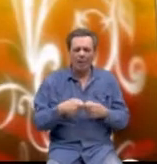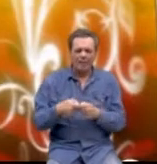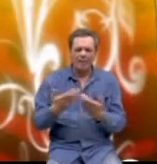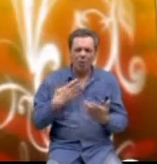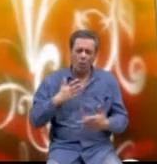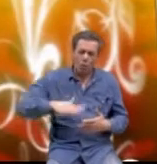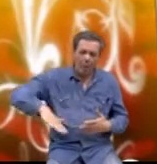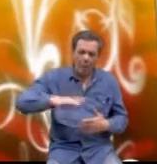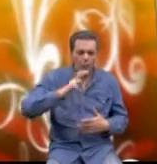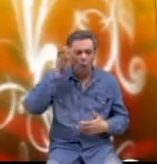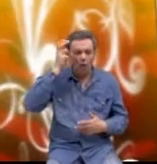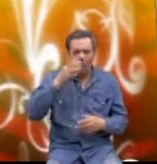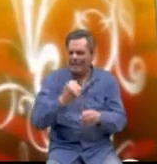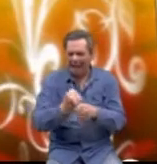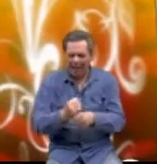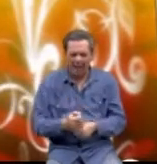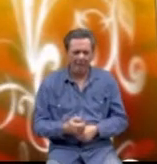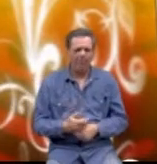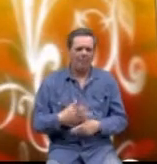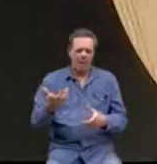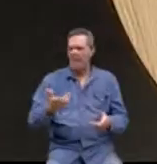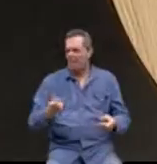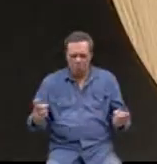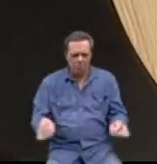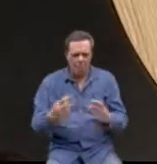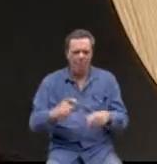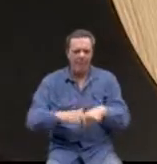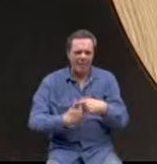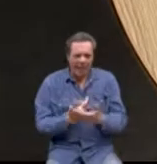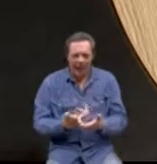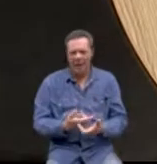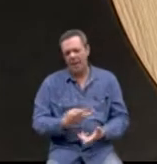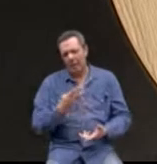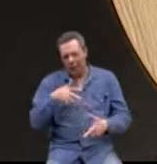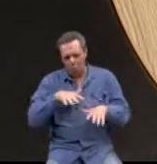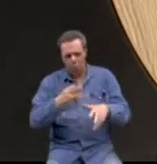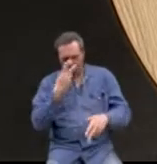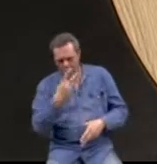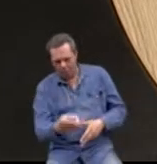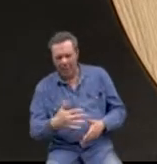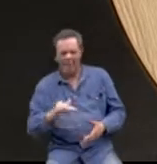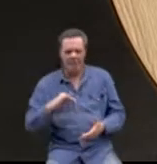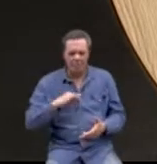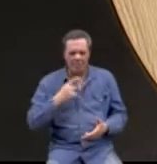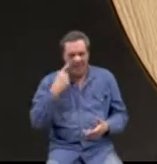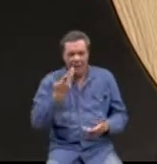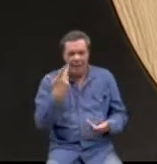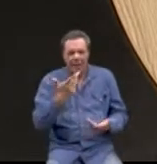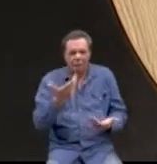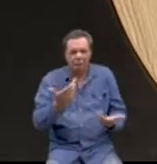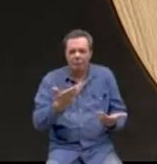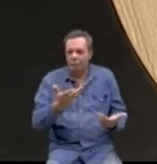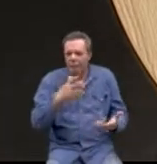na području Črnomerca djeluju, staviti promotivne materijale da ljudi koji unuda prolaze mogu pogledati i saznati gdje se obratiti za ono što im